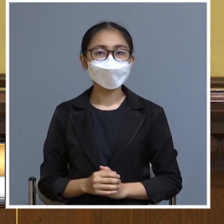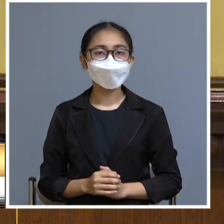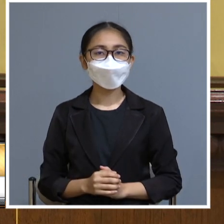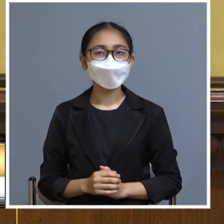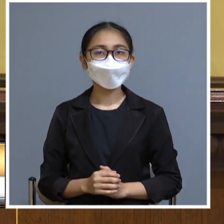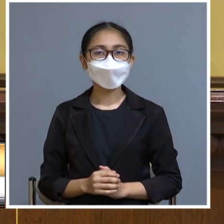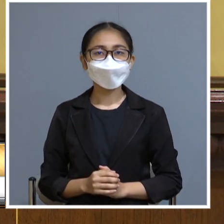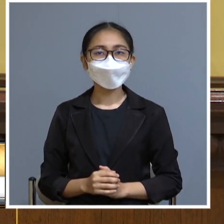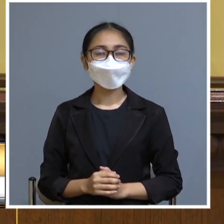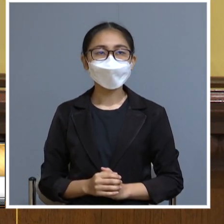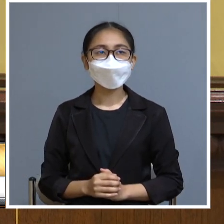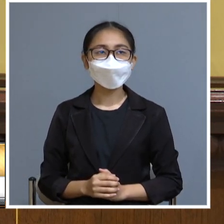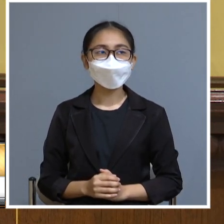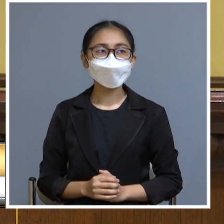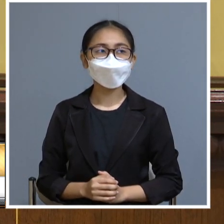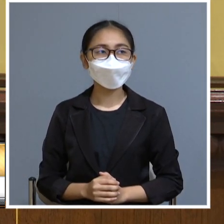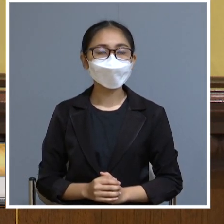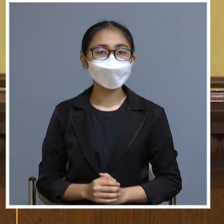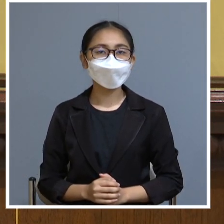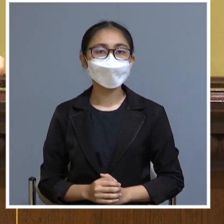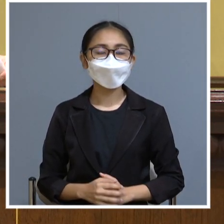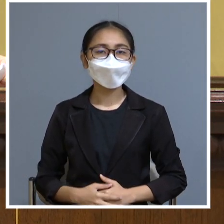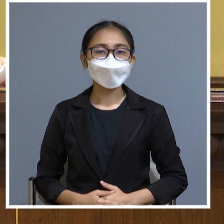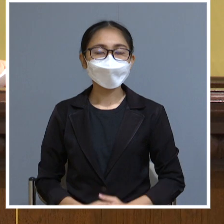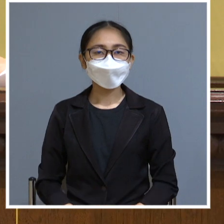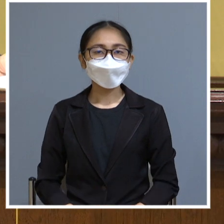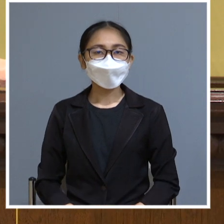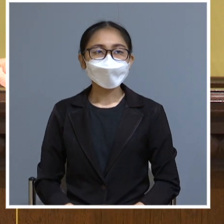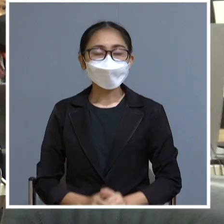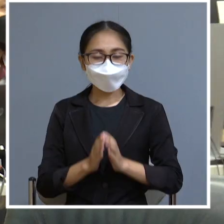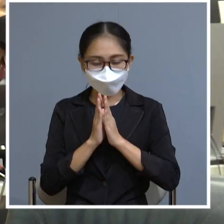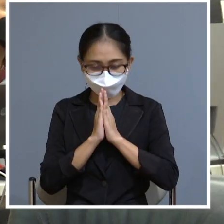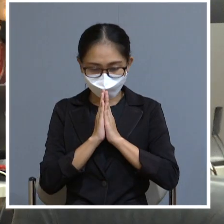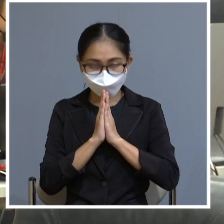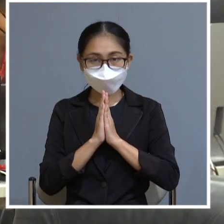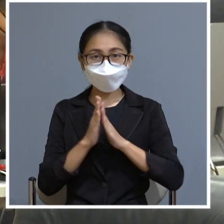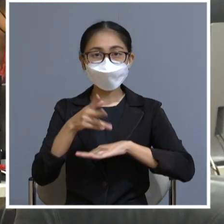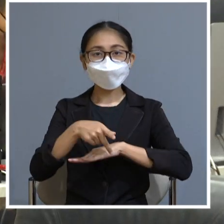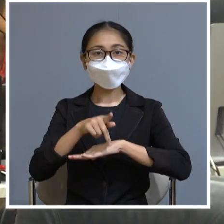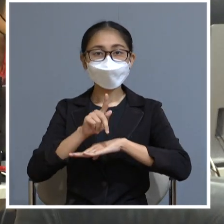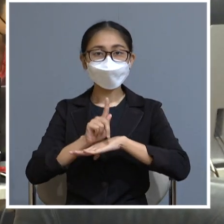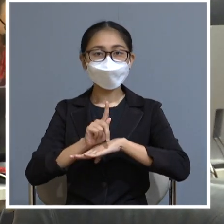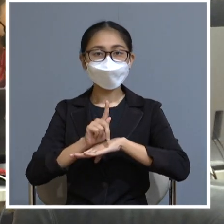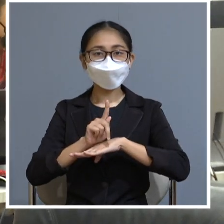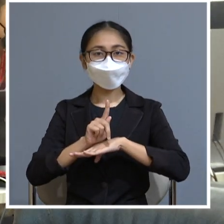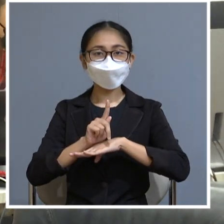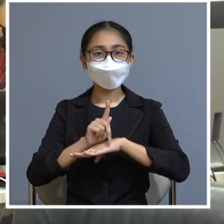ทานรงัน seeing